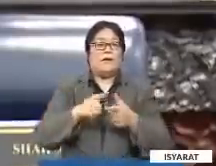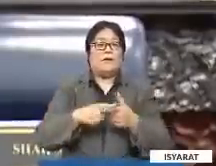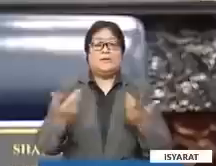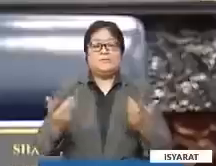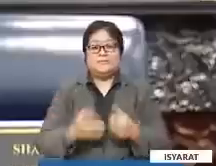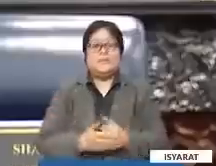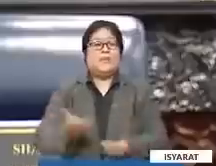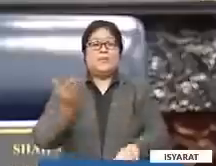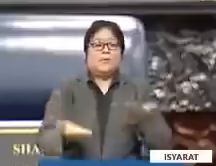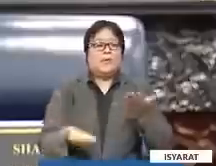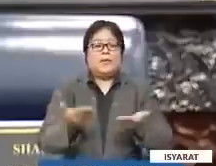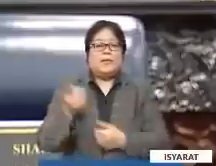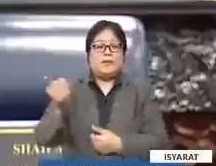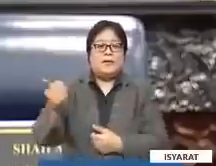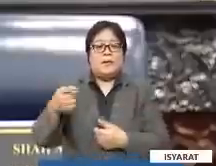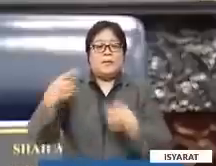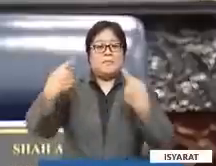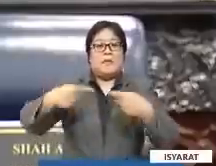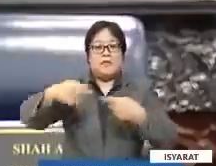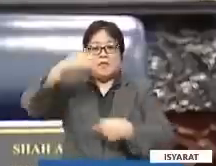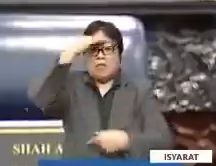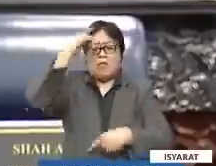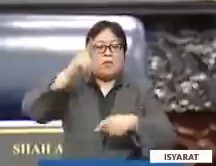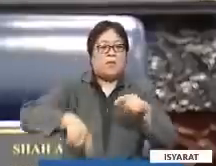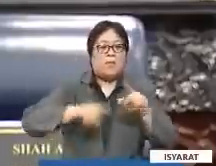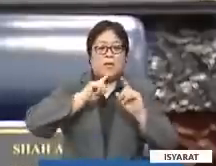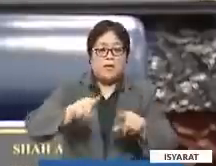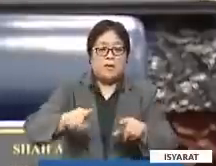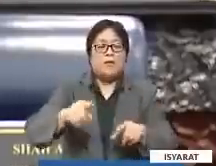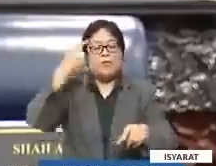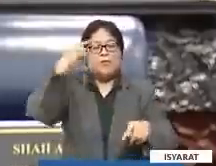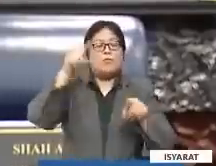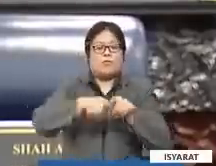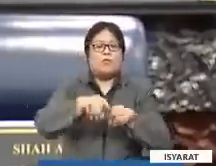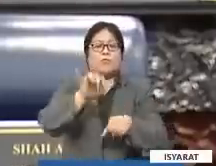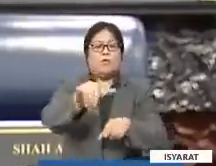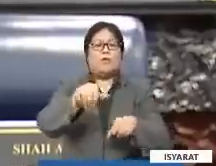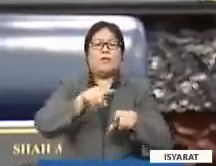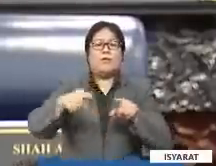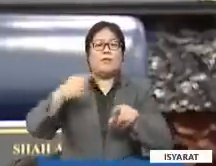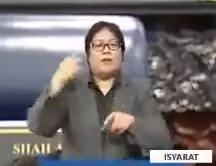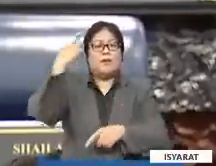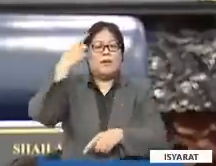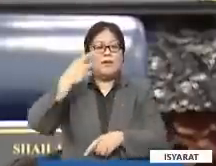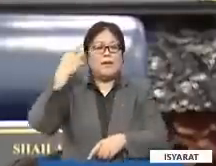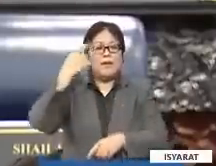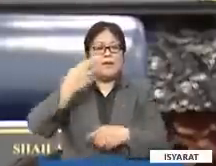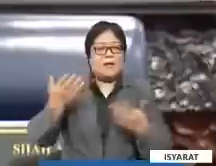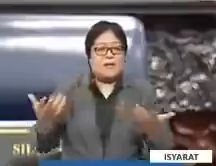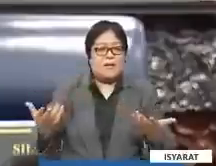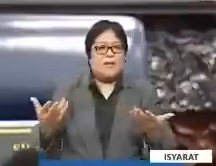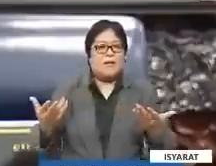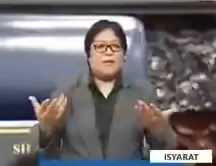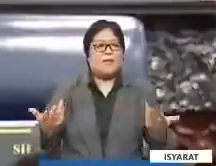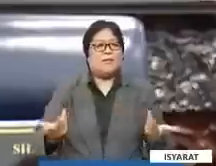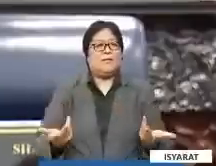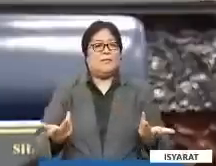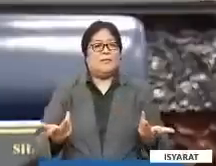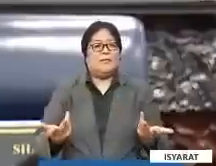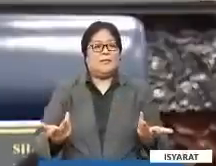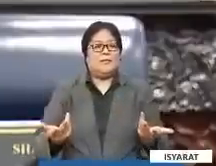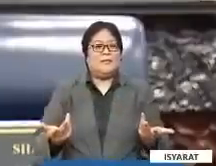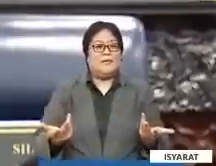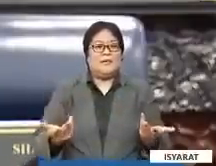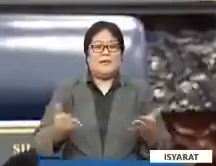Aditya mungkin seorang calon di Joho terdapat Jawa kita setuju tapi alasannya diberikan secara terbuka